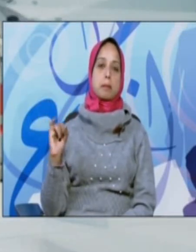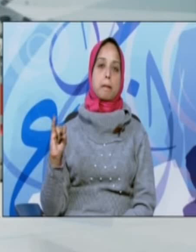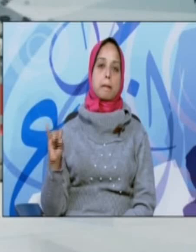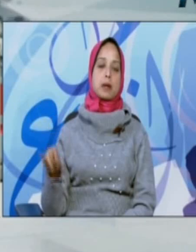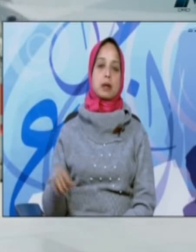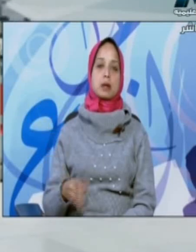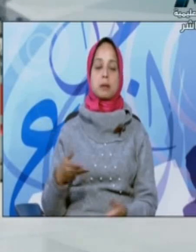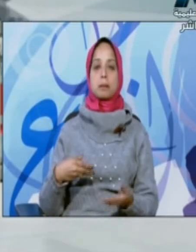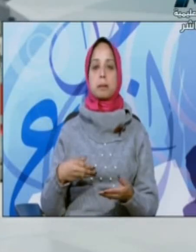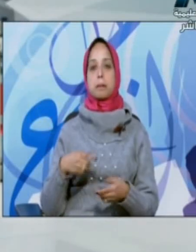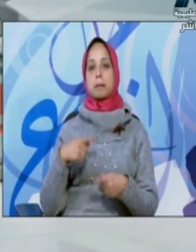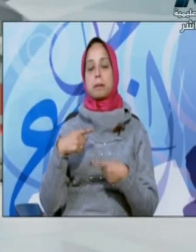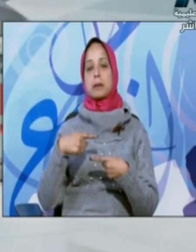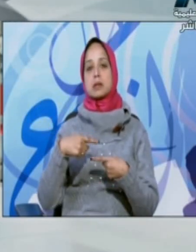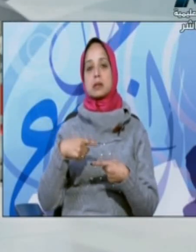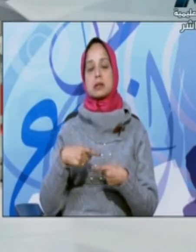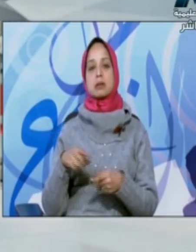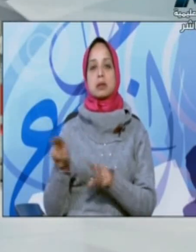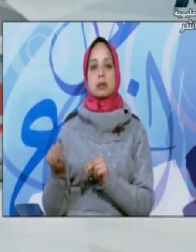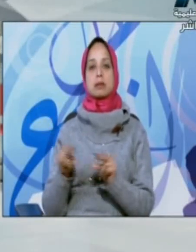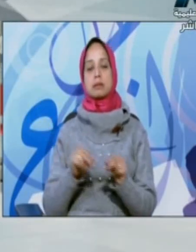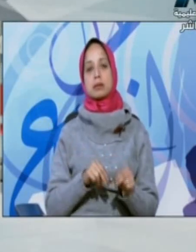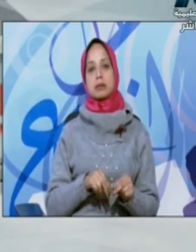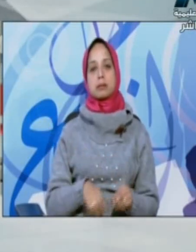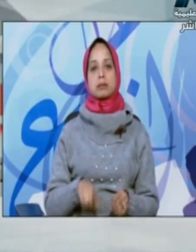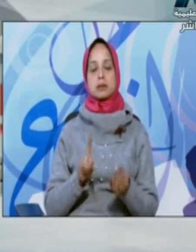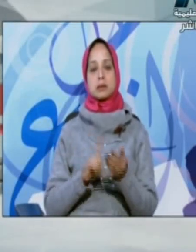ظروف معاهدة